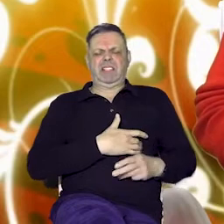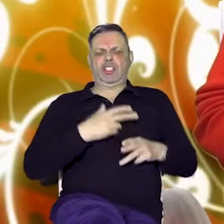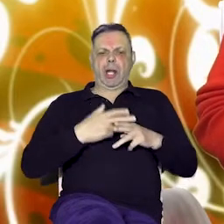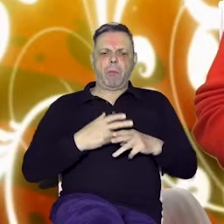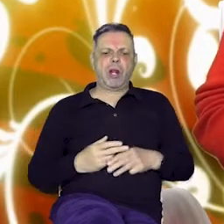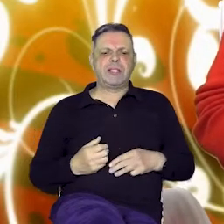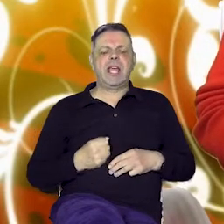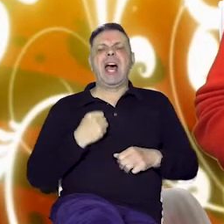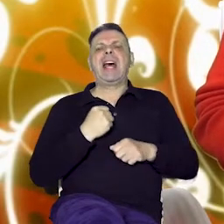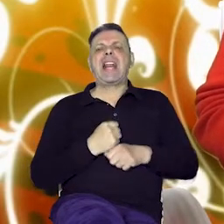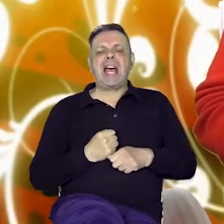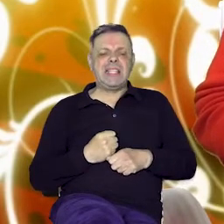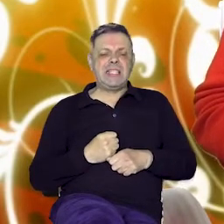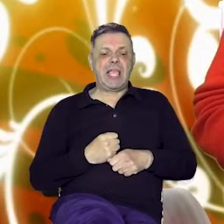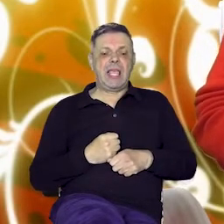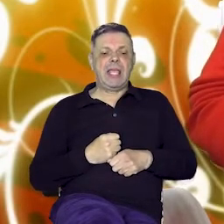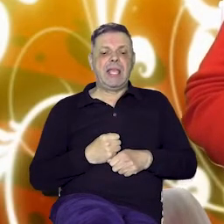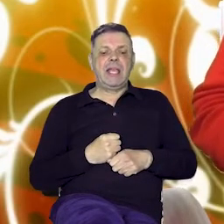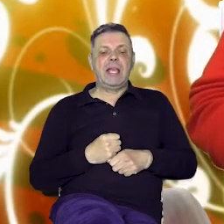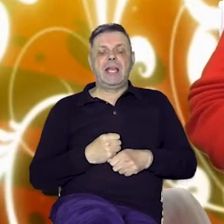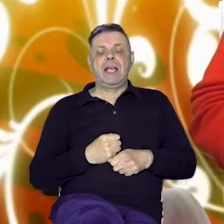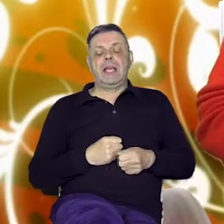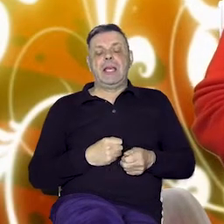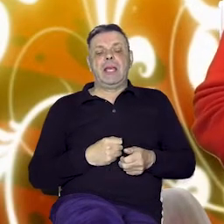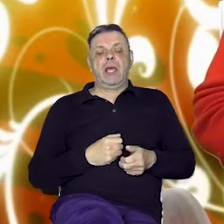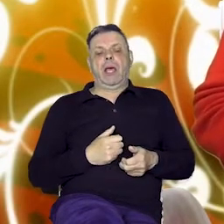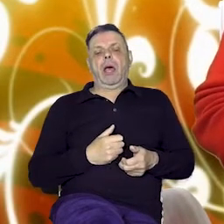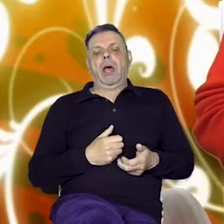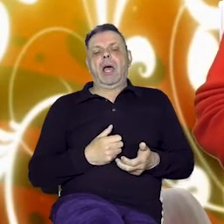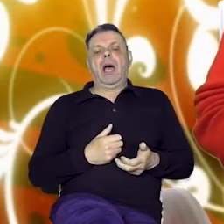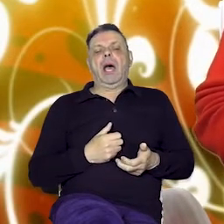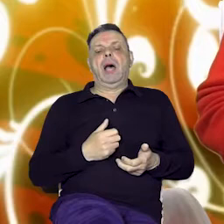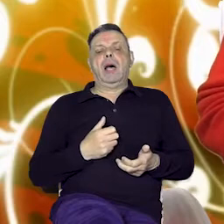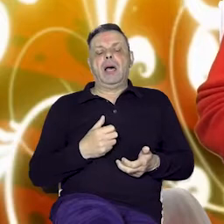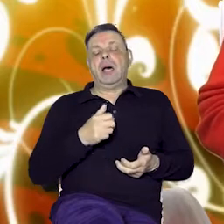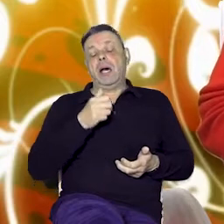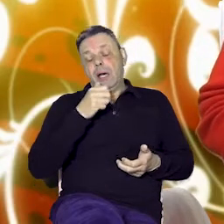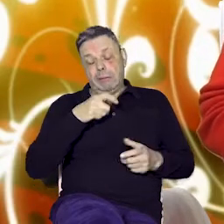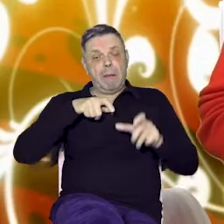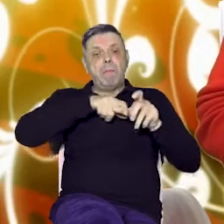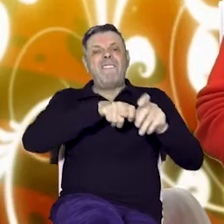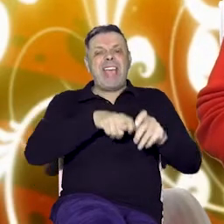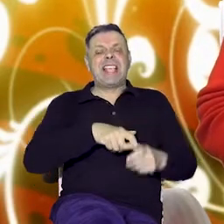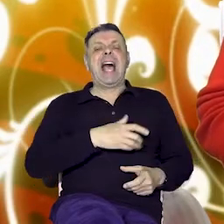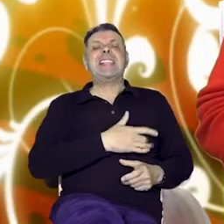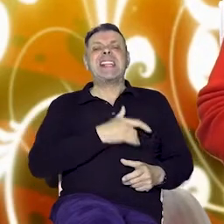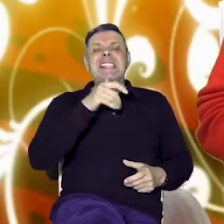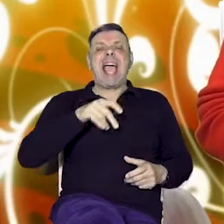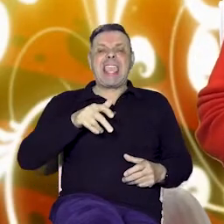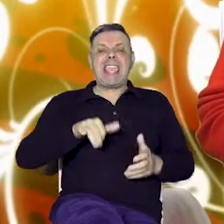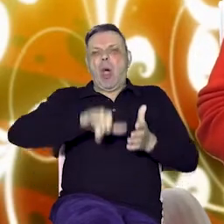o istovremenom zatajivanju srca i njegovog transplantiranog bubrega. Gledajte, medicina tu svoje